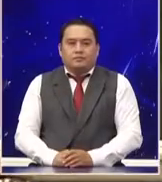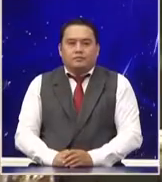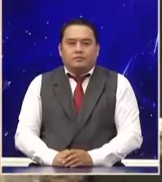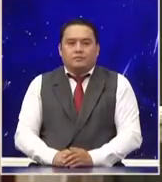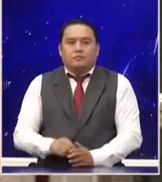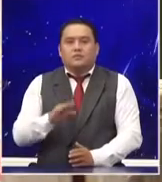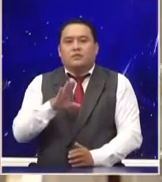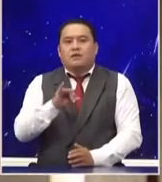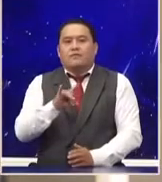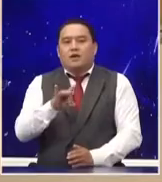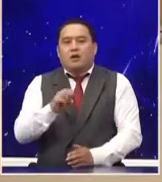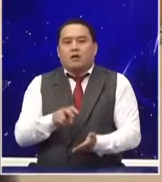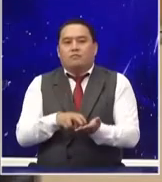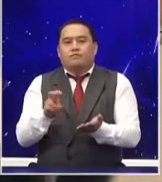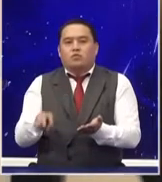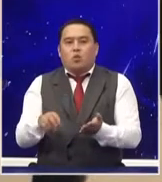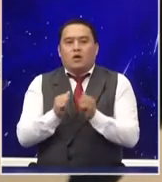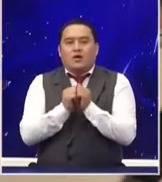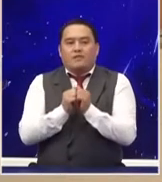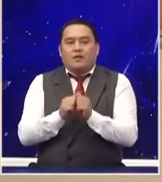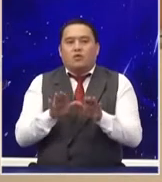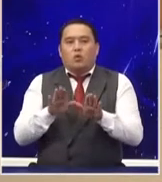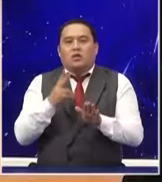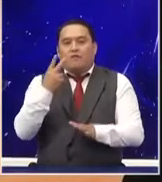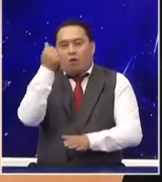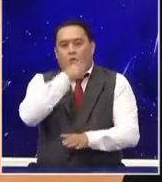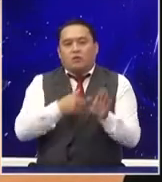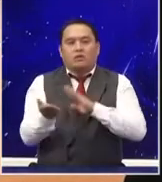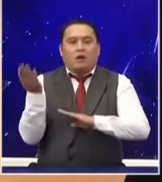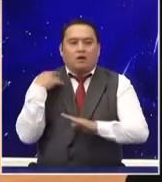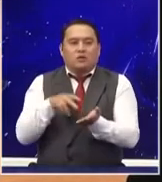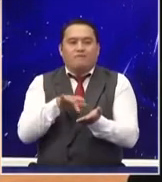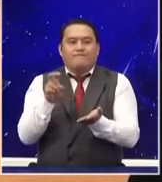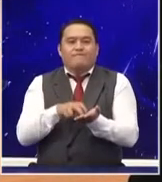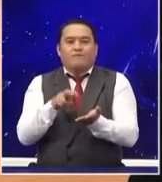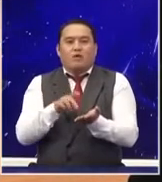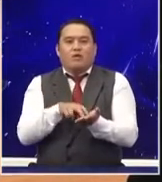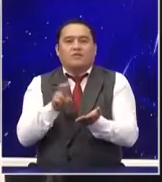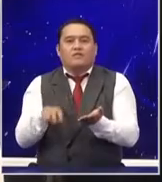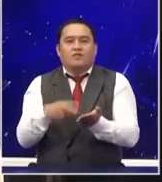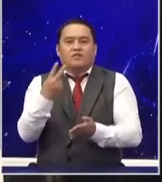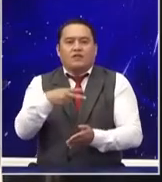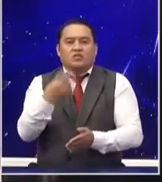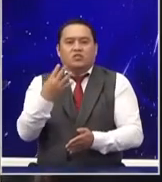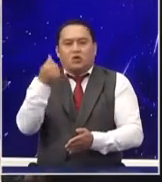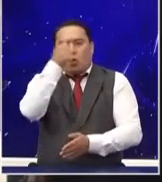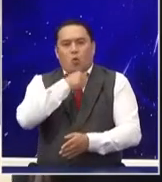Савера Абдухалыкова покинула группу свидетелей Иеговы только 2 года назад. В ней она состояла 24 года, начиная